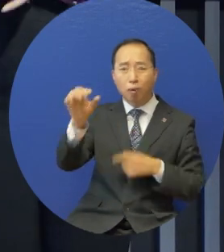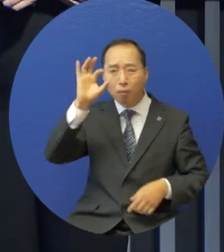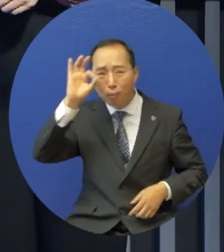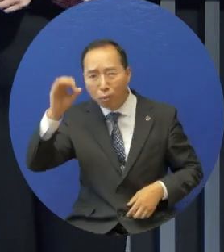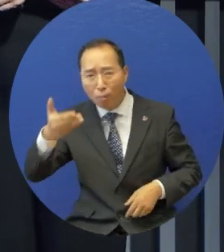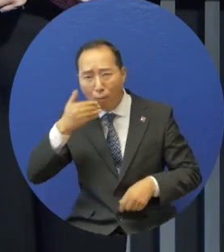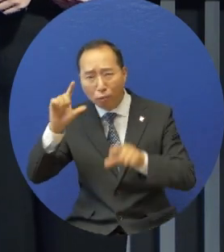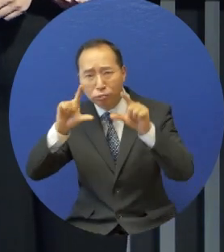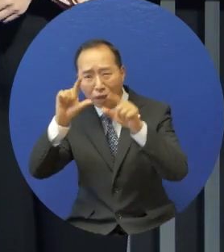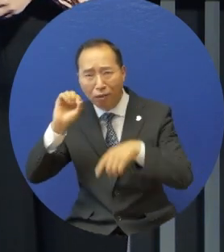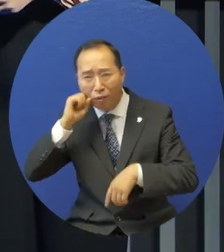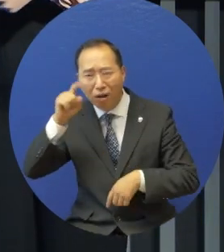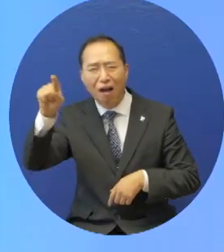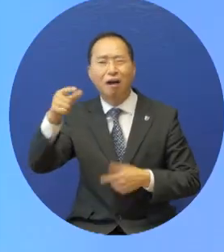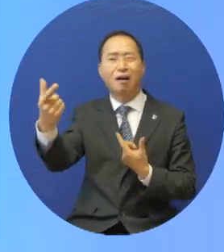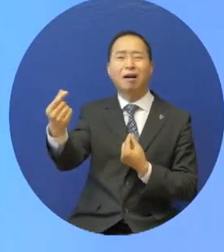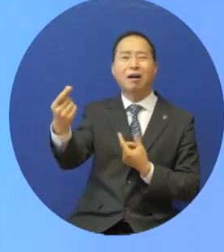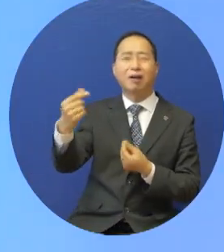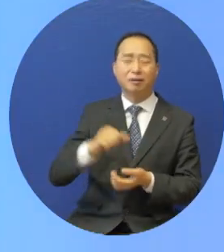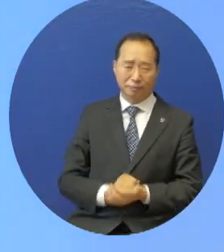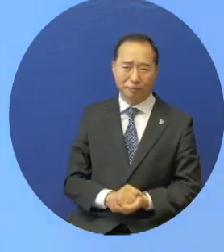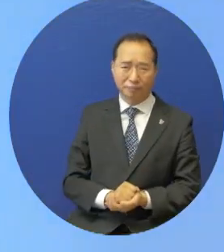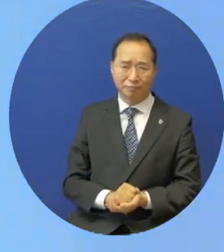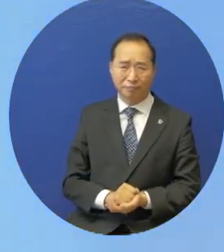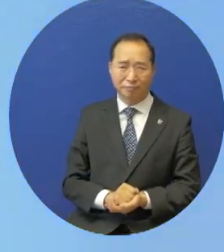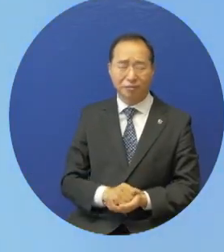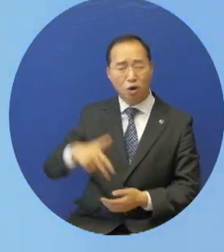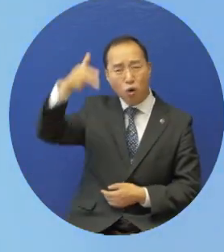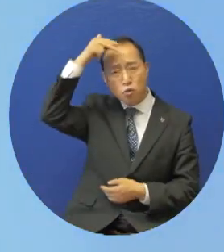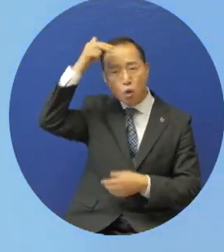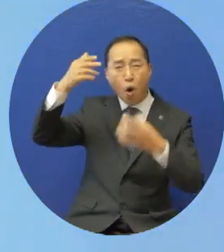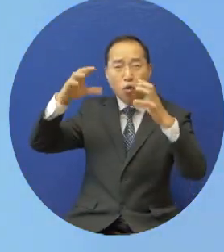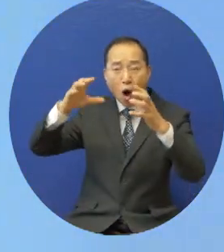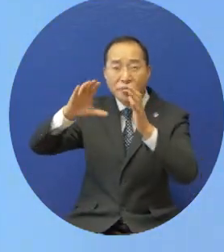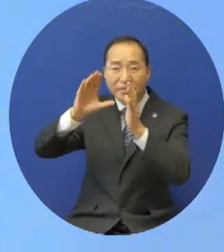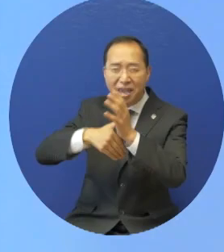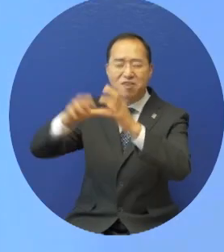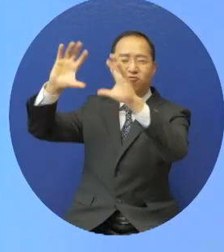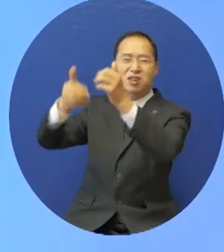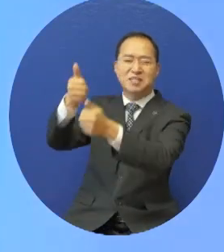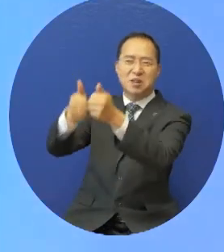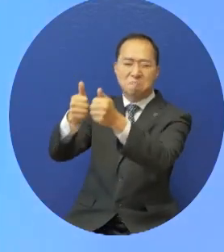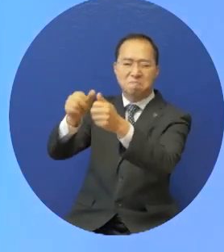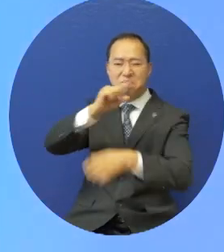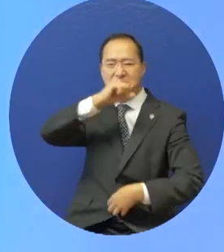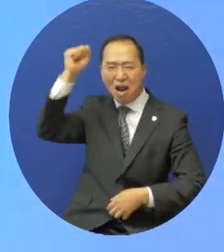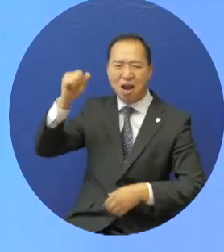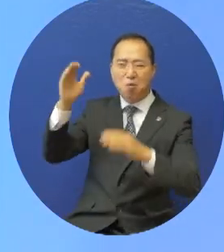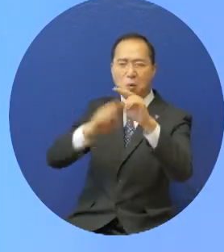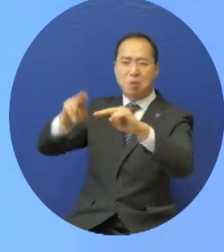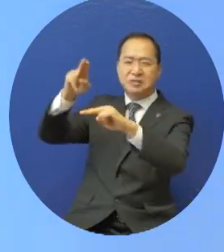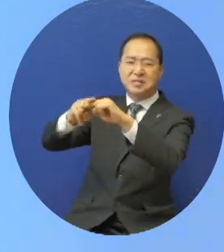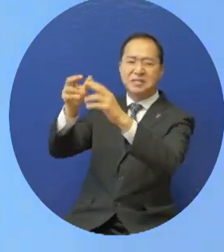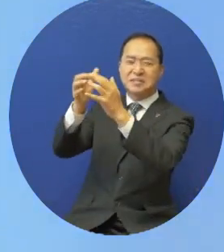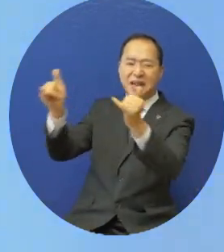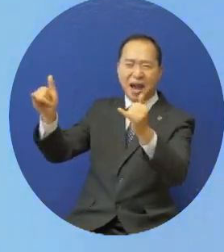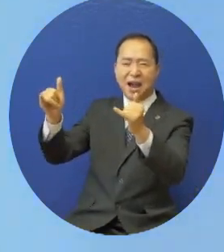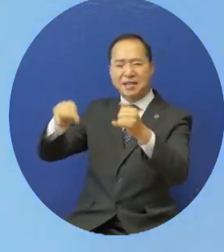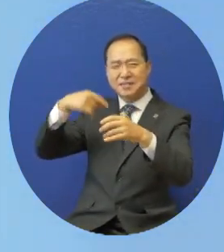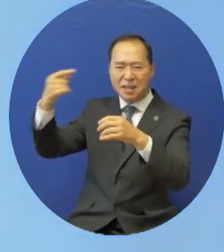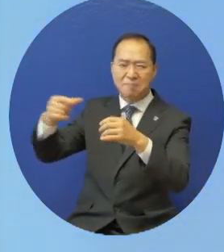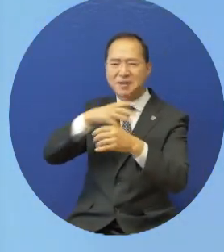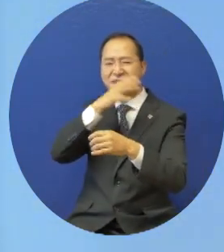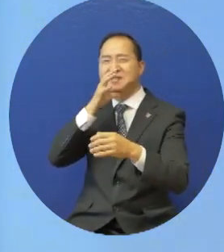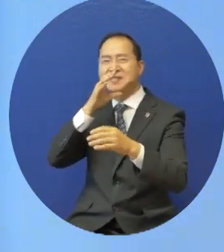짠함이 느껴졌어요. 맞습니다. 평범한 사람들, 우리는 조선시대를 생각하면 과거 시험 보고 공무원 생활하면서 나중에